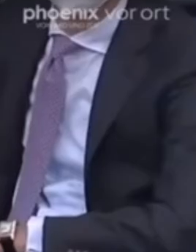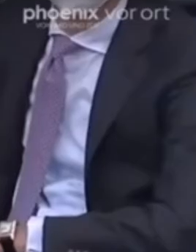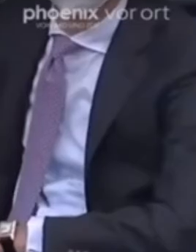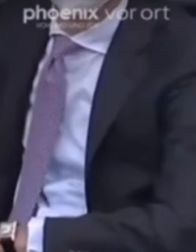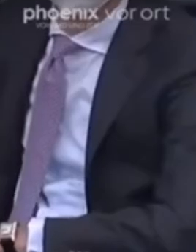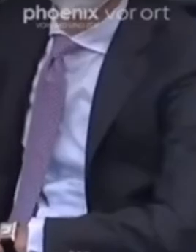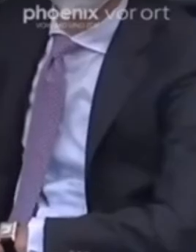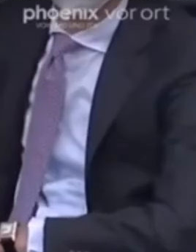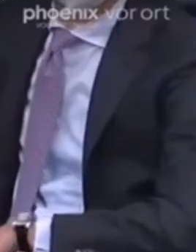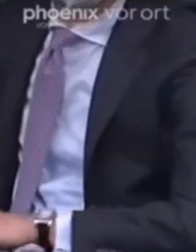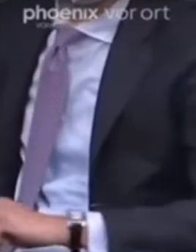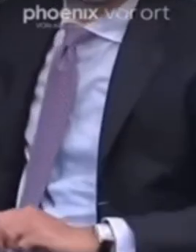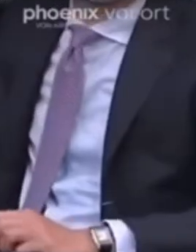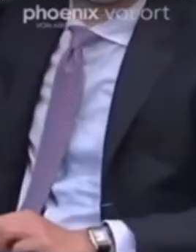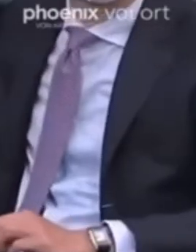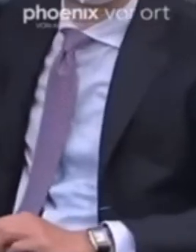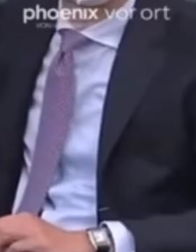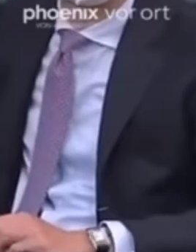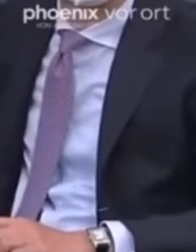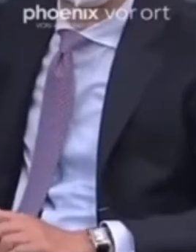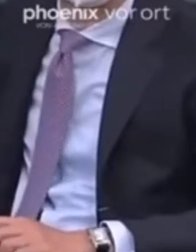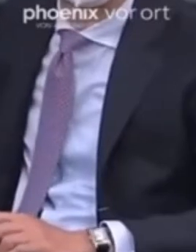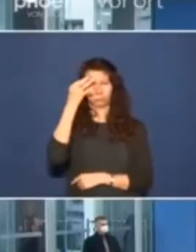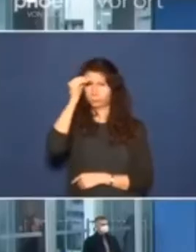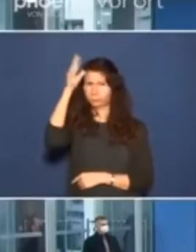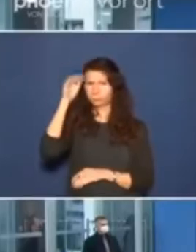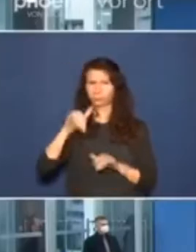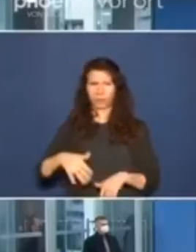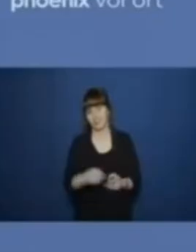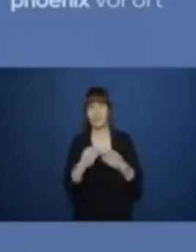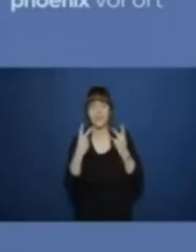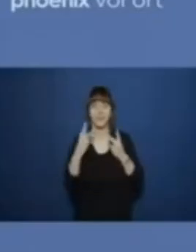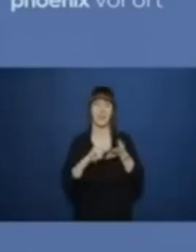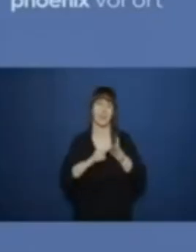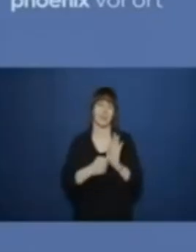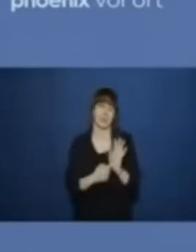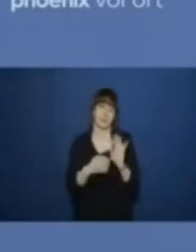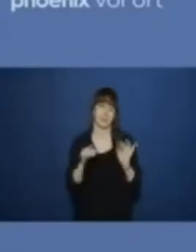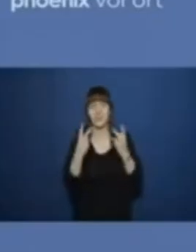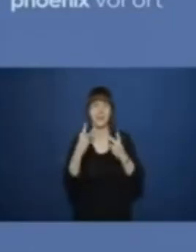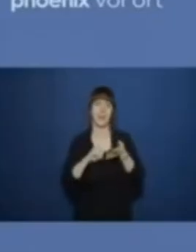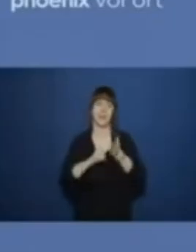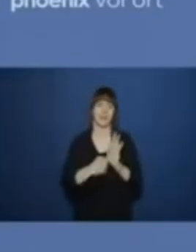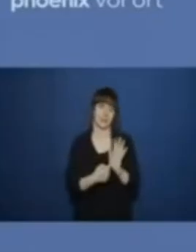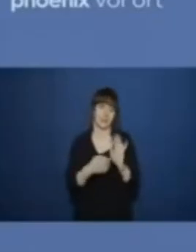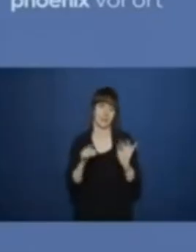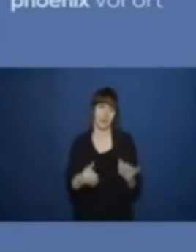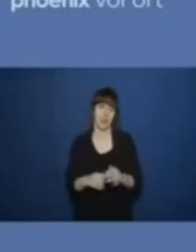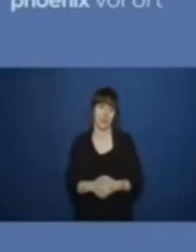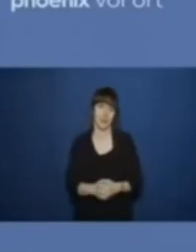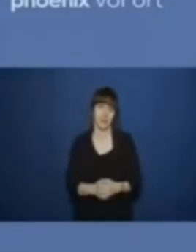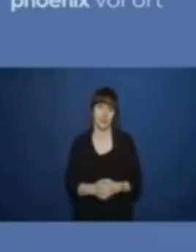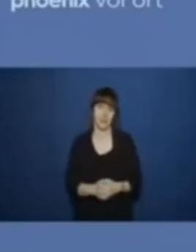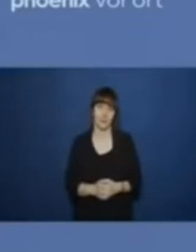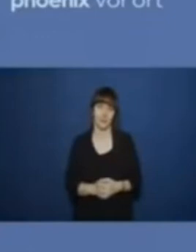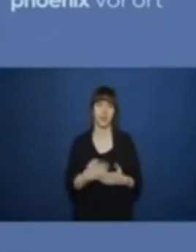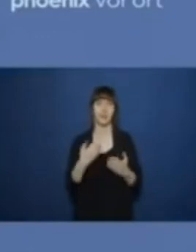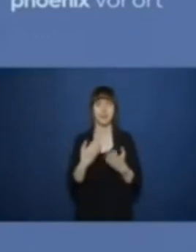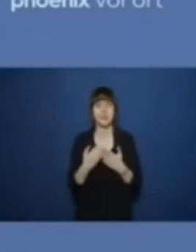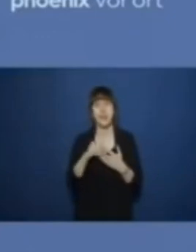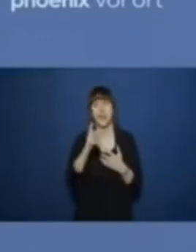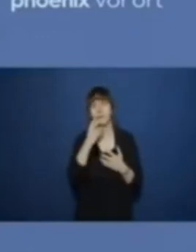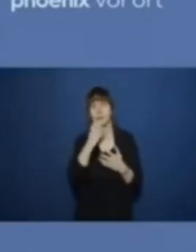auftauchen können. Damit müssen wir rechnen, solange nicht die gesamte Weltbevölkerung geimpft ist. So, und jetzt anschnallen bitte. Und etwas, worauf ich